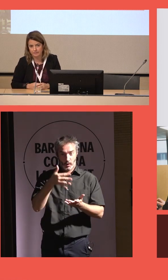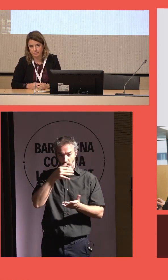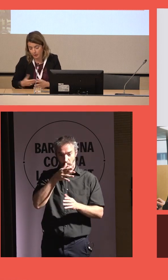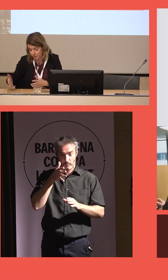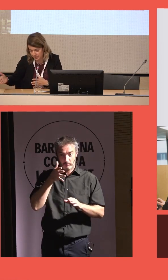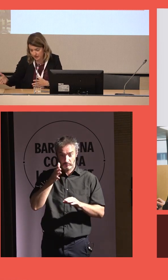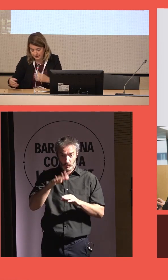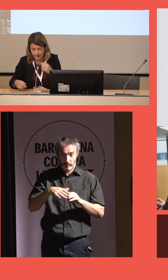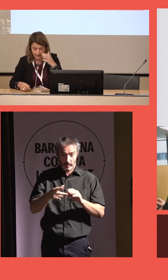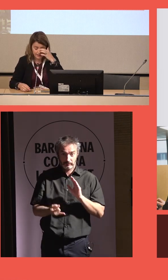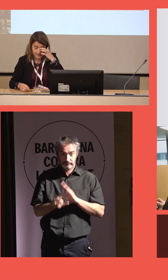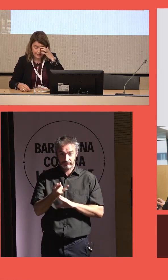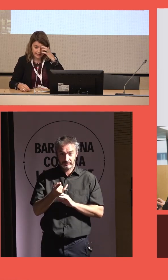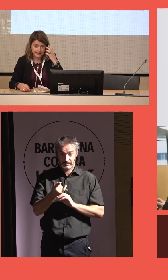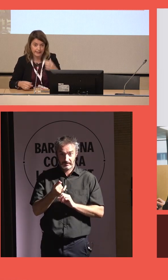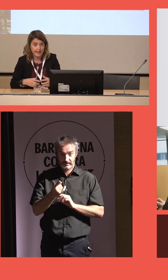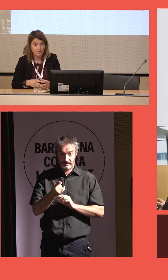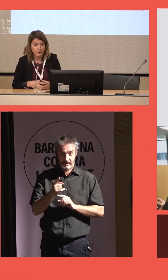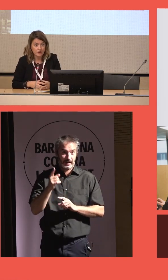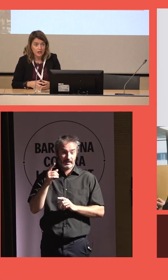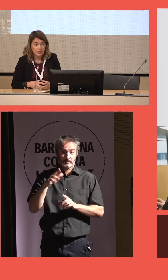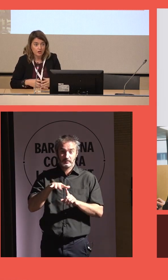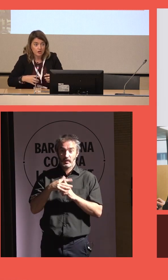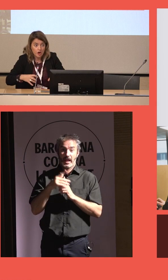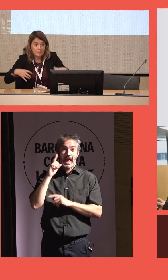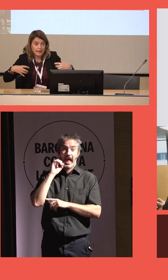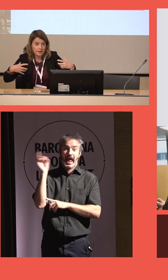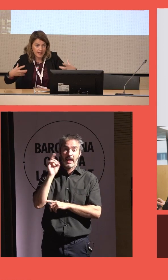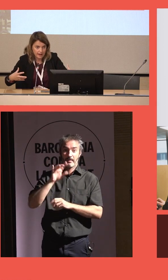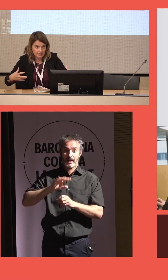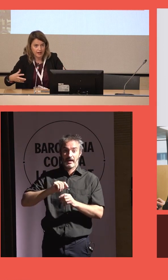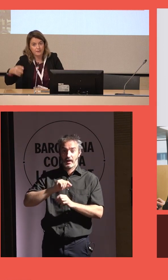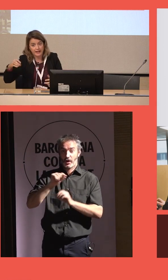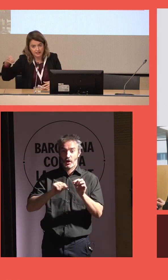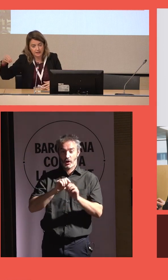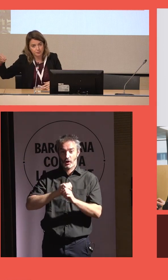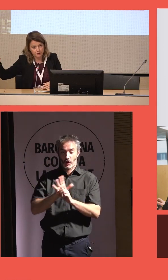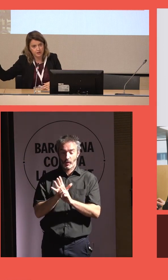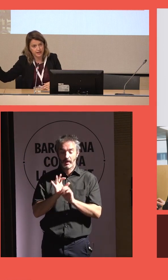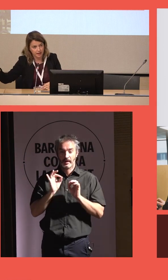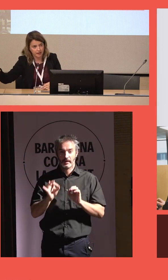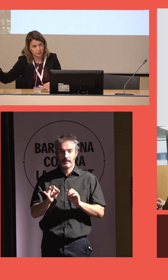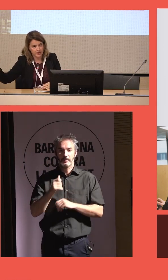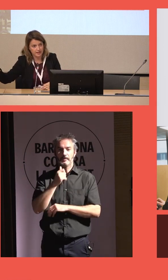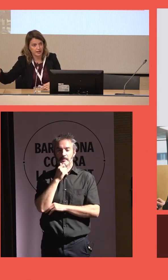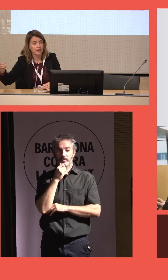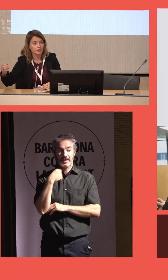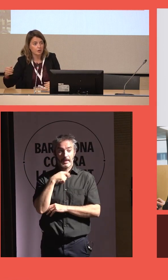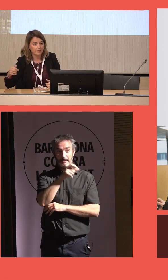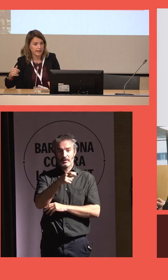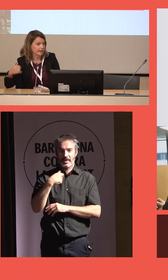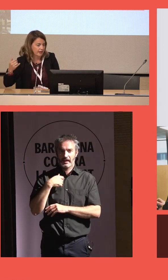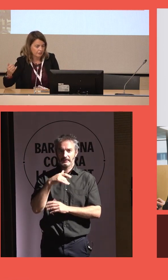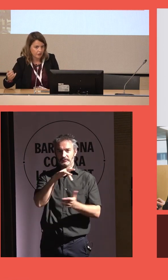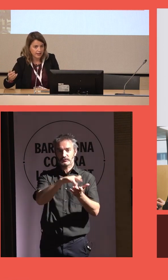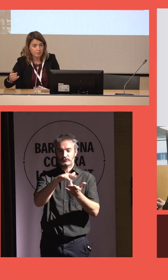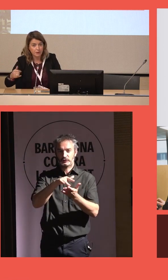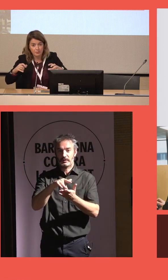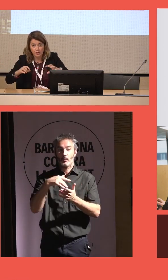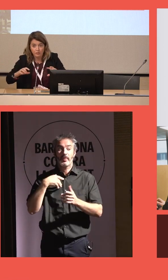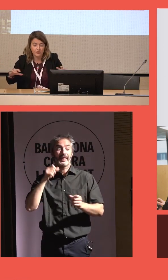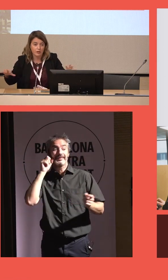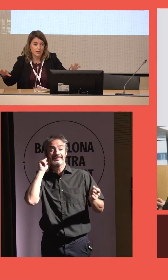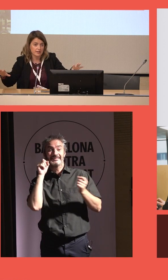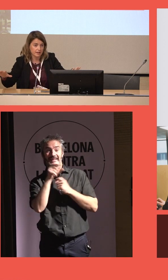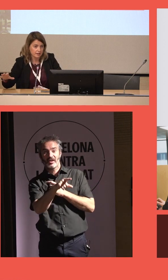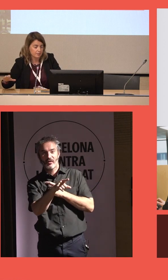l'estat d'alarma doncs com arribar amb aquestes persones que ja el gaudeixen d'una manera telefònica